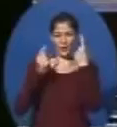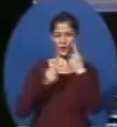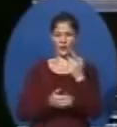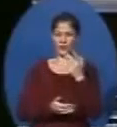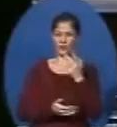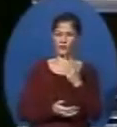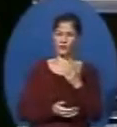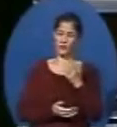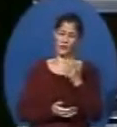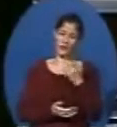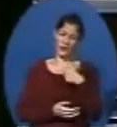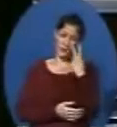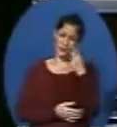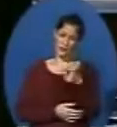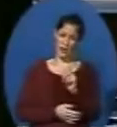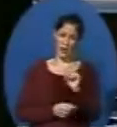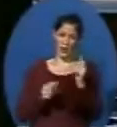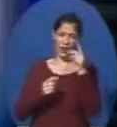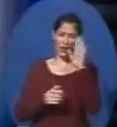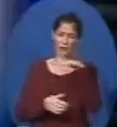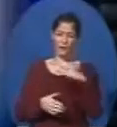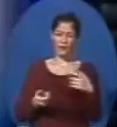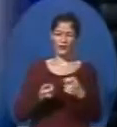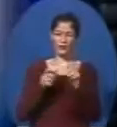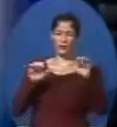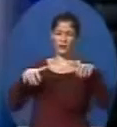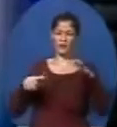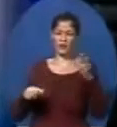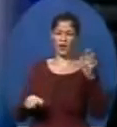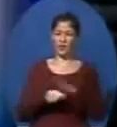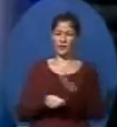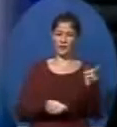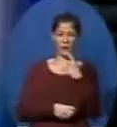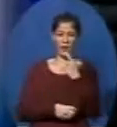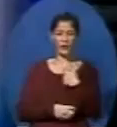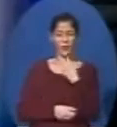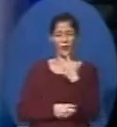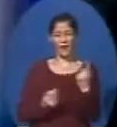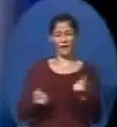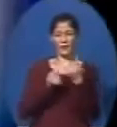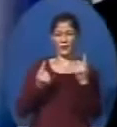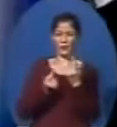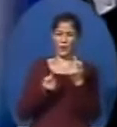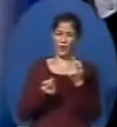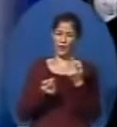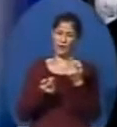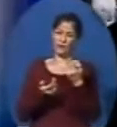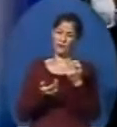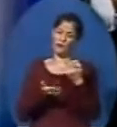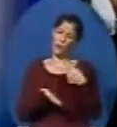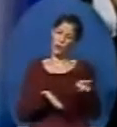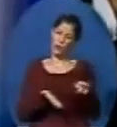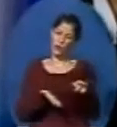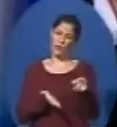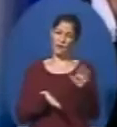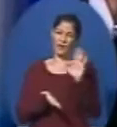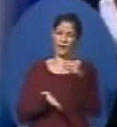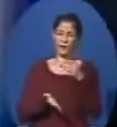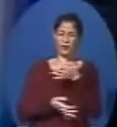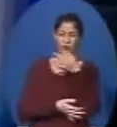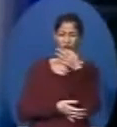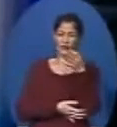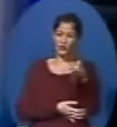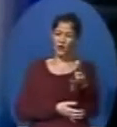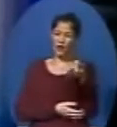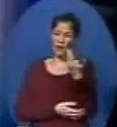שזה לא קרה עם קצר. אז אני אומר לכם שהביקוח הזה הוא מיותר, ותכף אני אשאל גם בכל זאת את דנה ויצחק מה הוא חושב